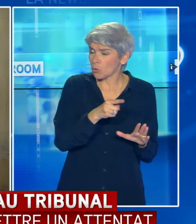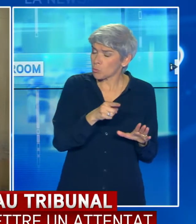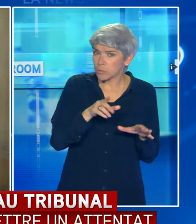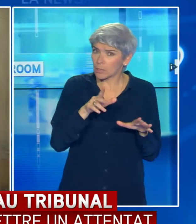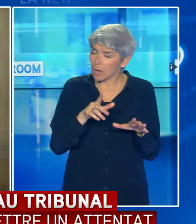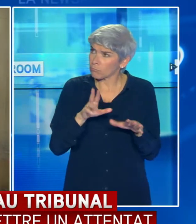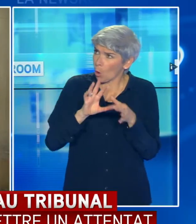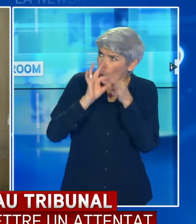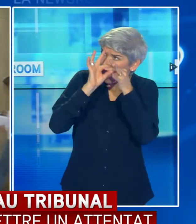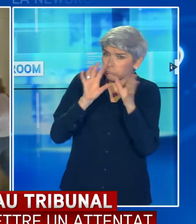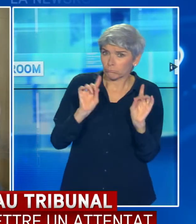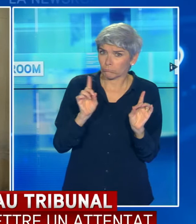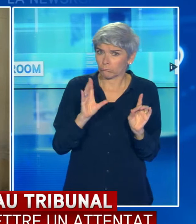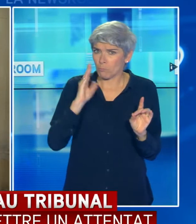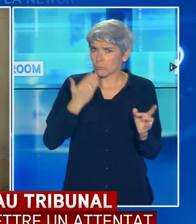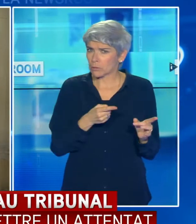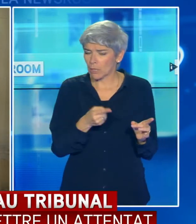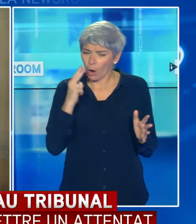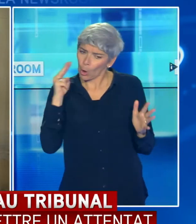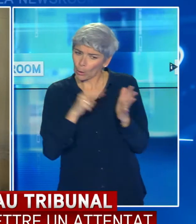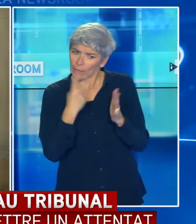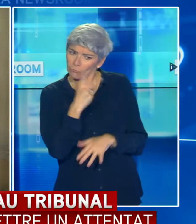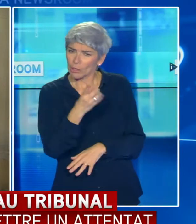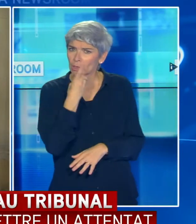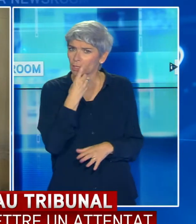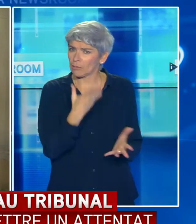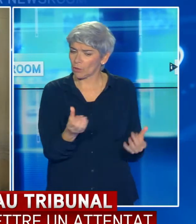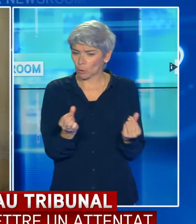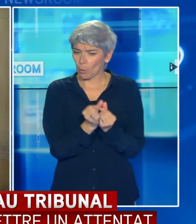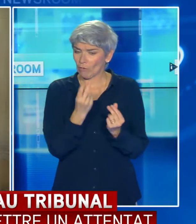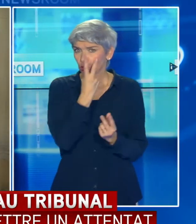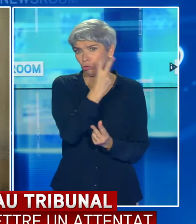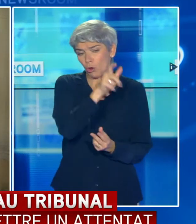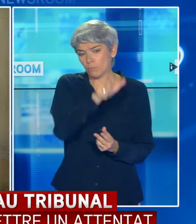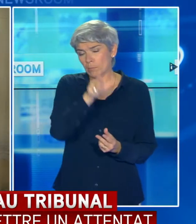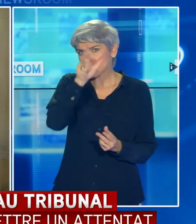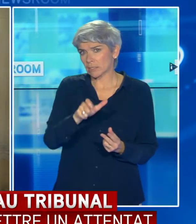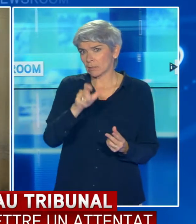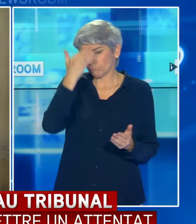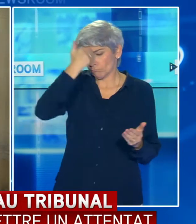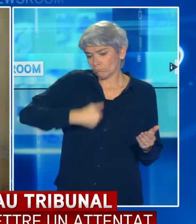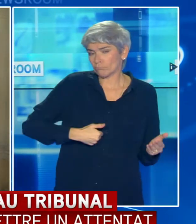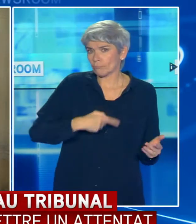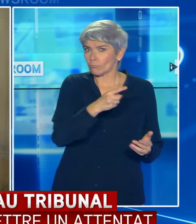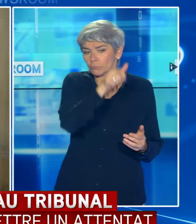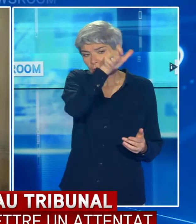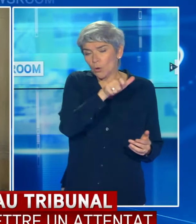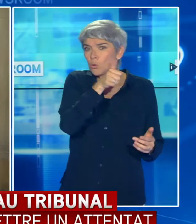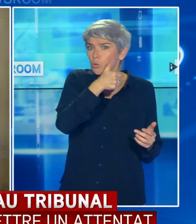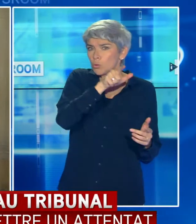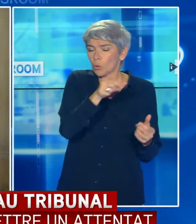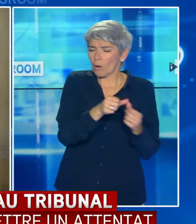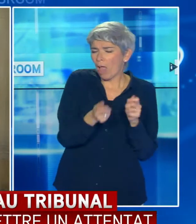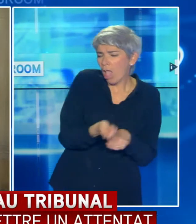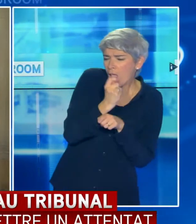pratiquant. Une description qui interpelle la présidente. Quand on regarde votre téléphone, on a l'impression qu'il y a deux personnes qui coexistent. Une qui drague